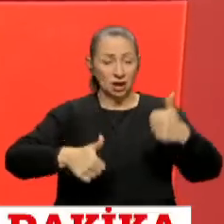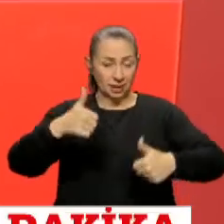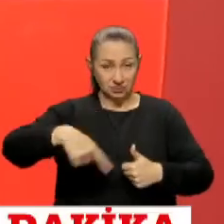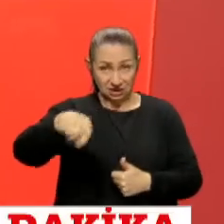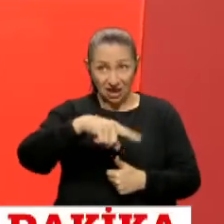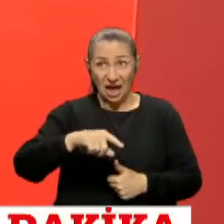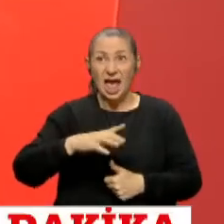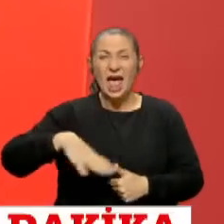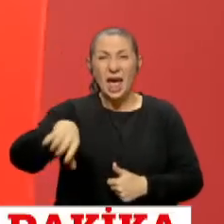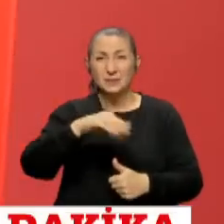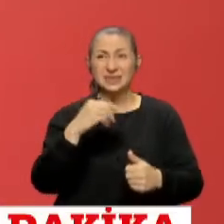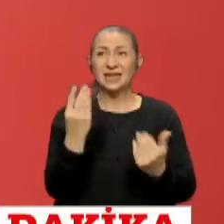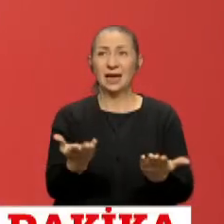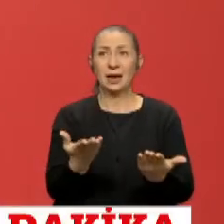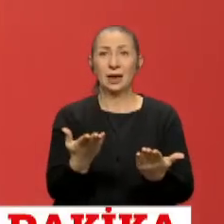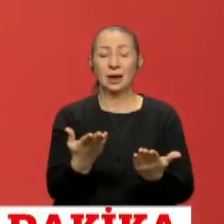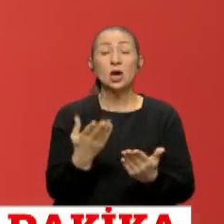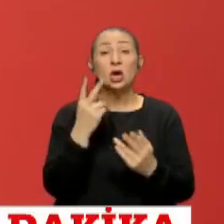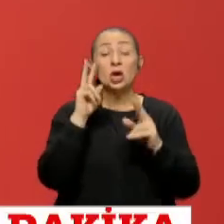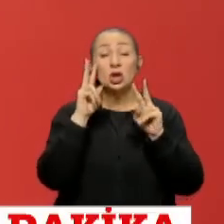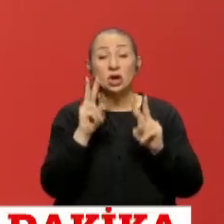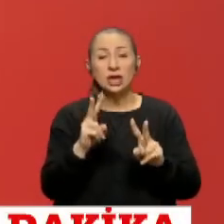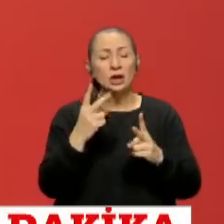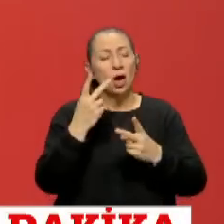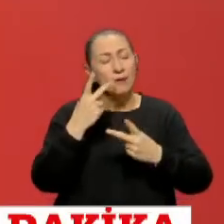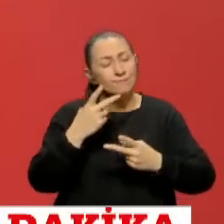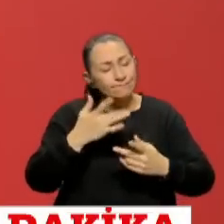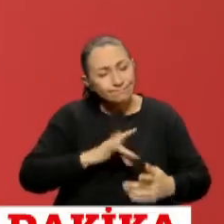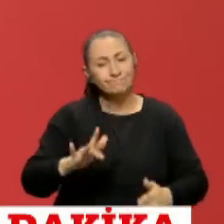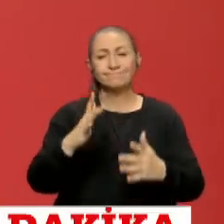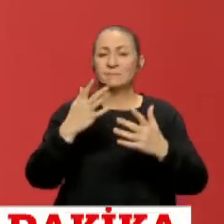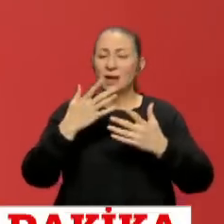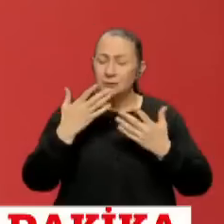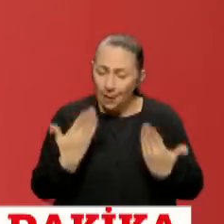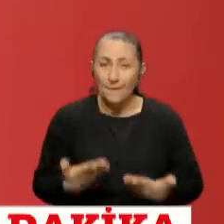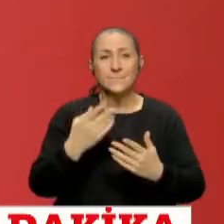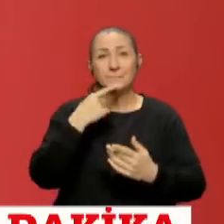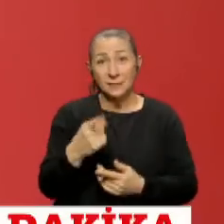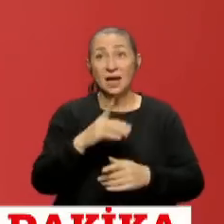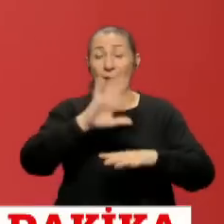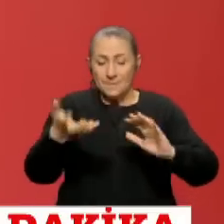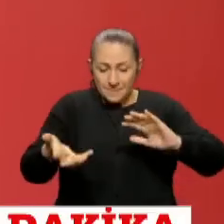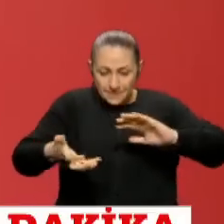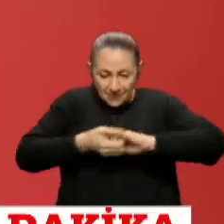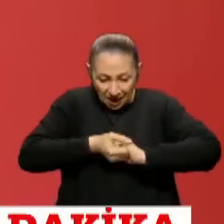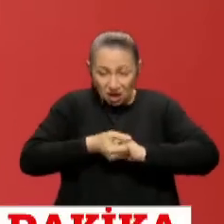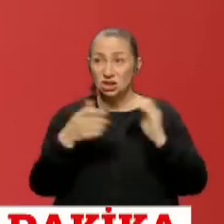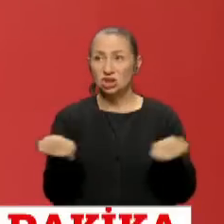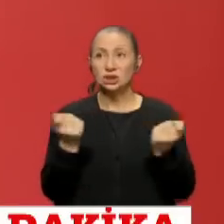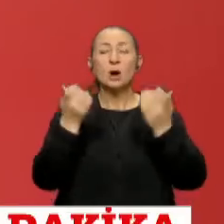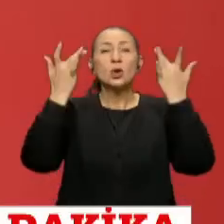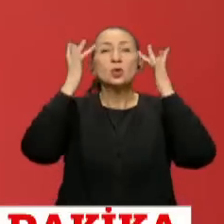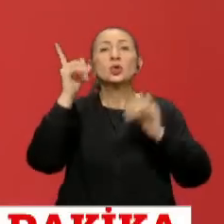başkanlarımıza, hepsine gösterdikleri fedakarlık, feragat ve birlikte çalışma